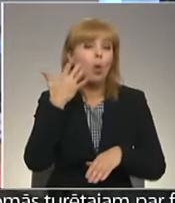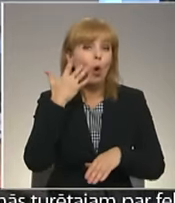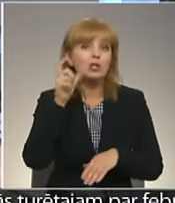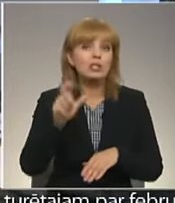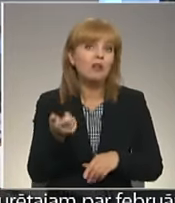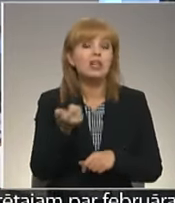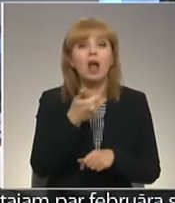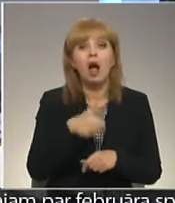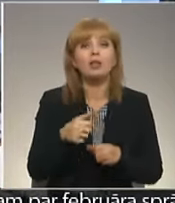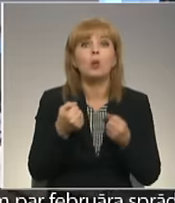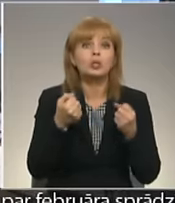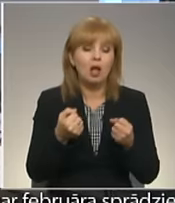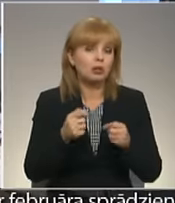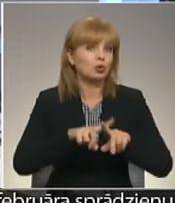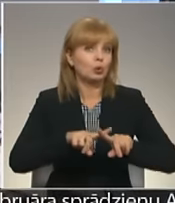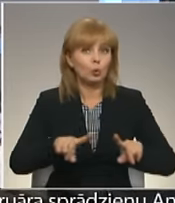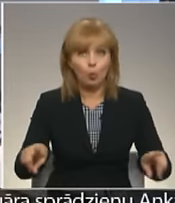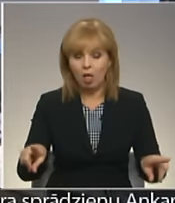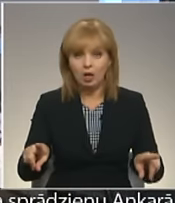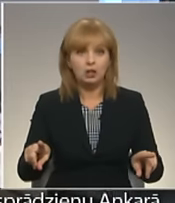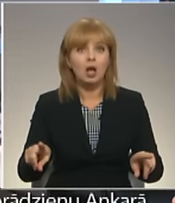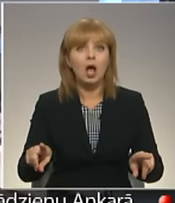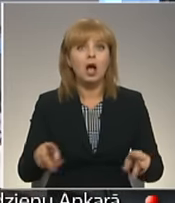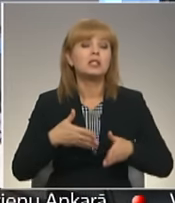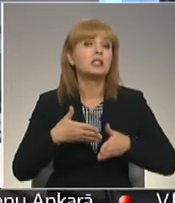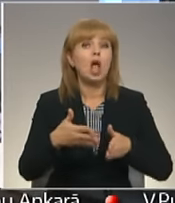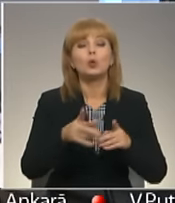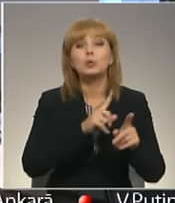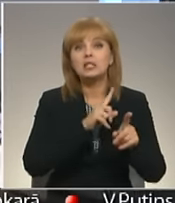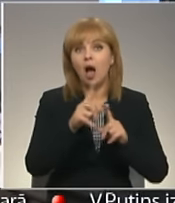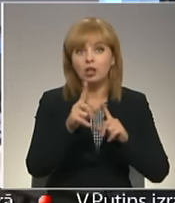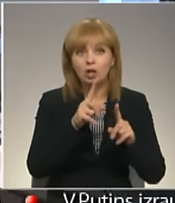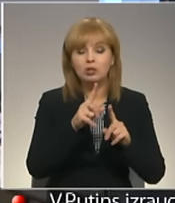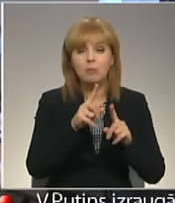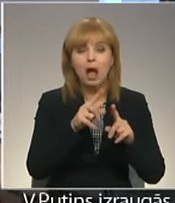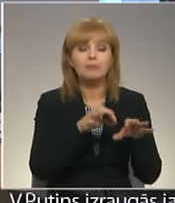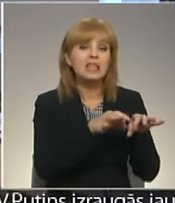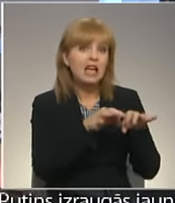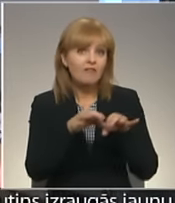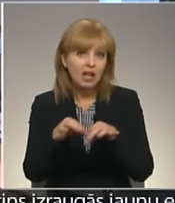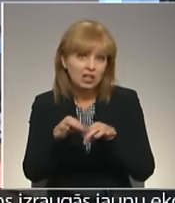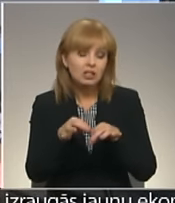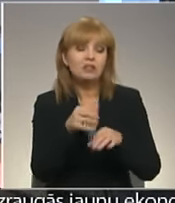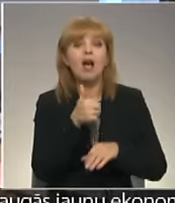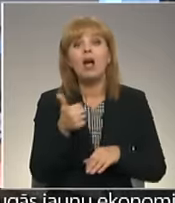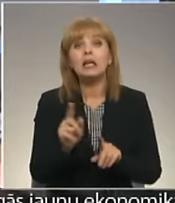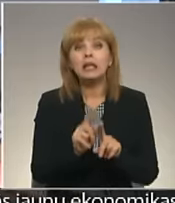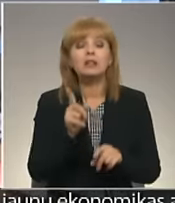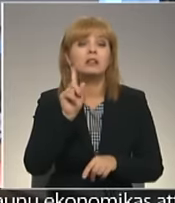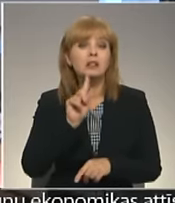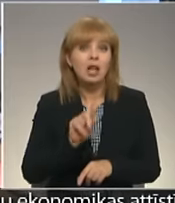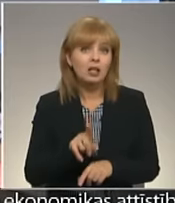pie stūras nav sēdējis, uzreiz tiek ceļa satiksmē ievadīts. Ja. Viņa ir